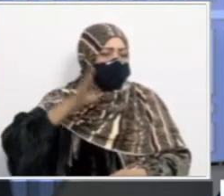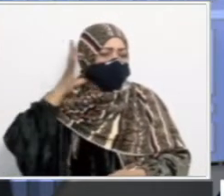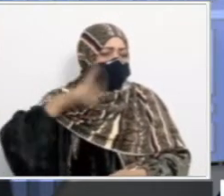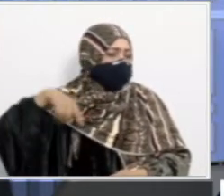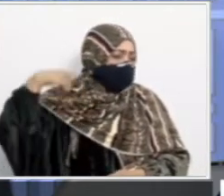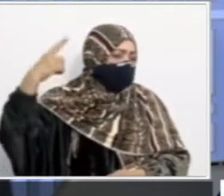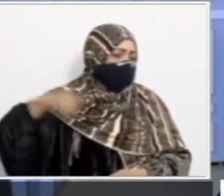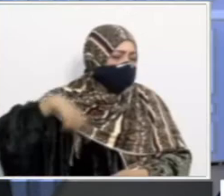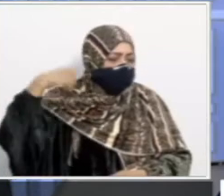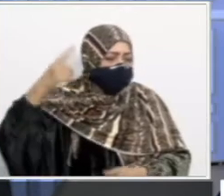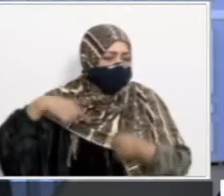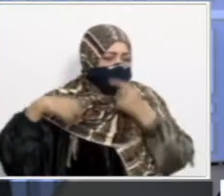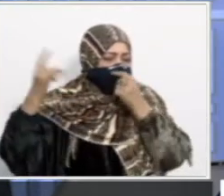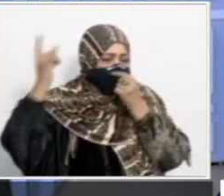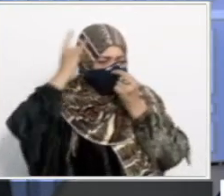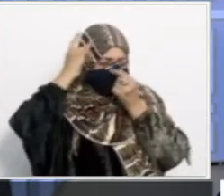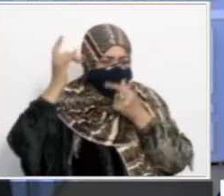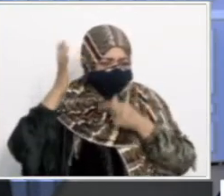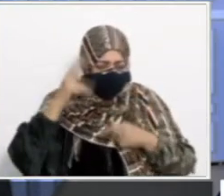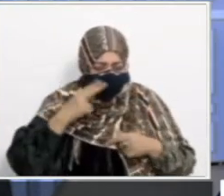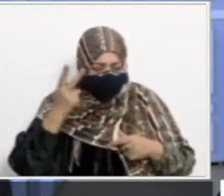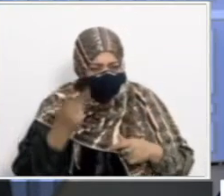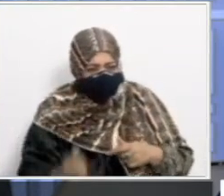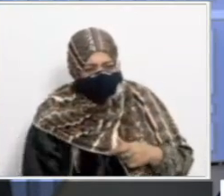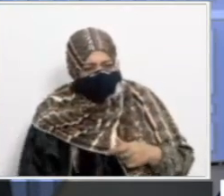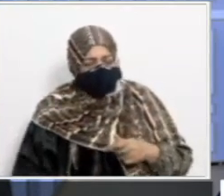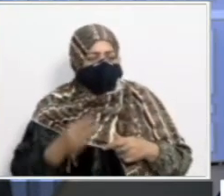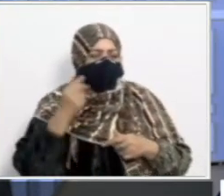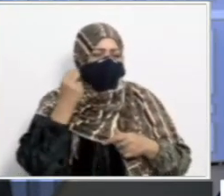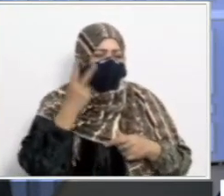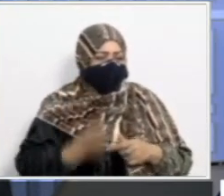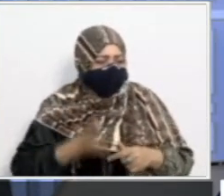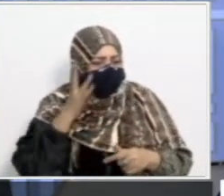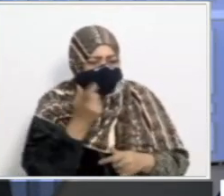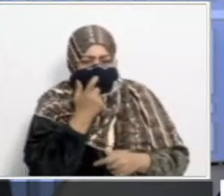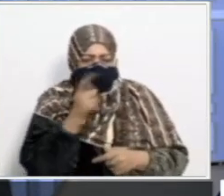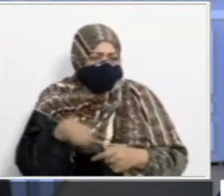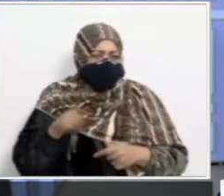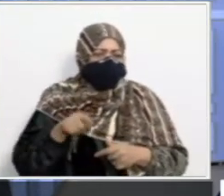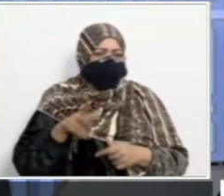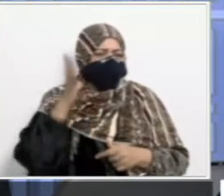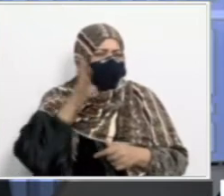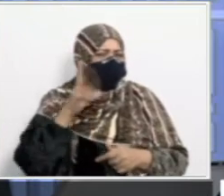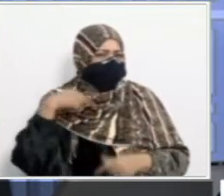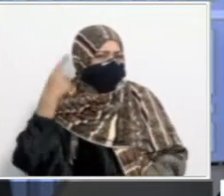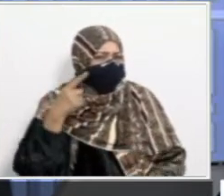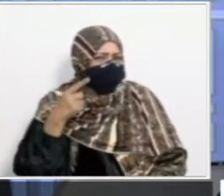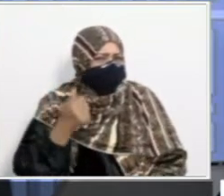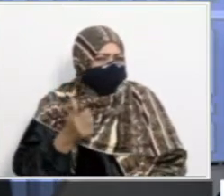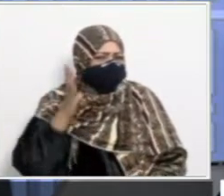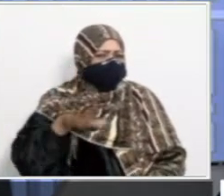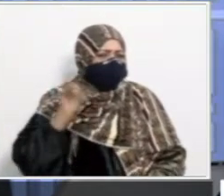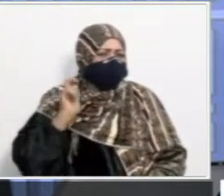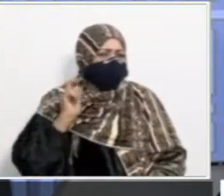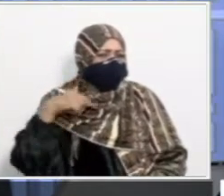سجد سجدتين ويصير لي الشك وأنا مقعد وصلي جالسا، هذا إذا بلغ